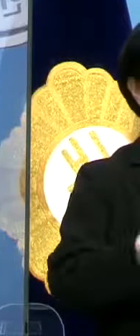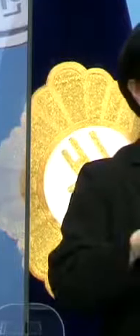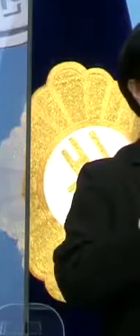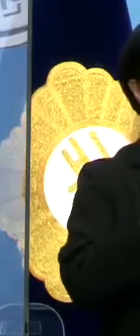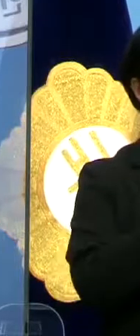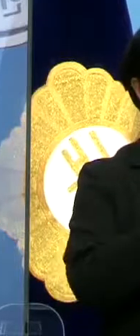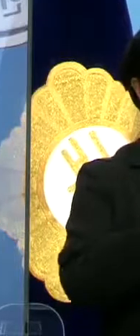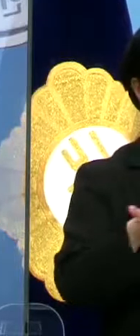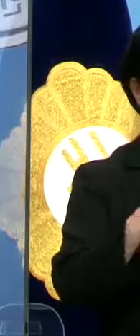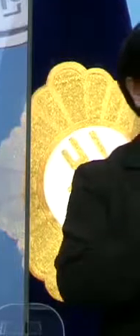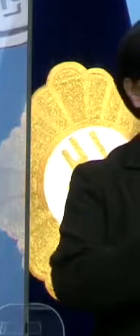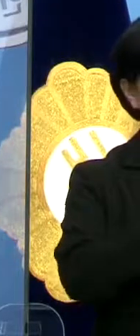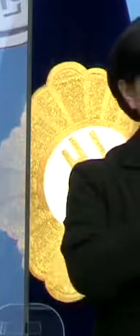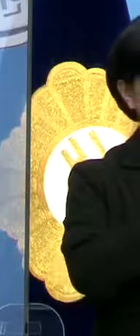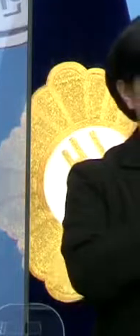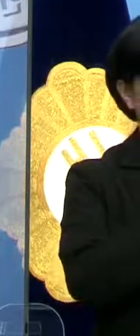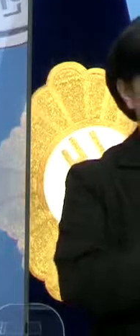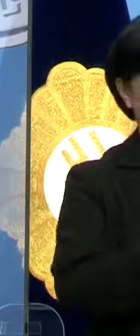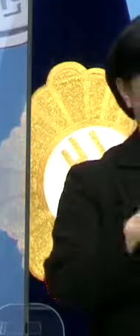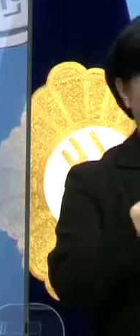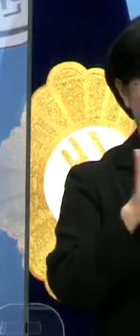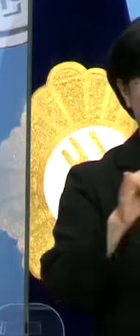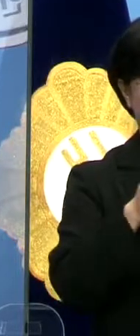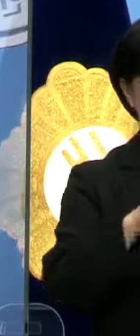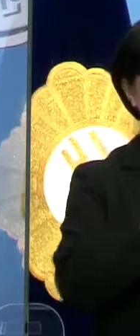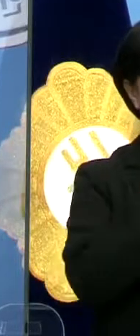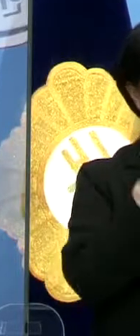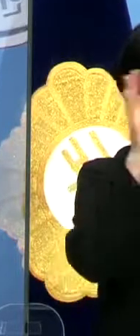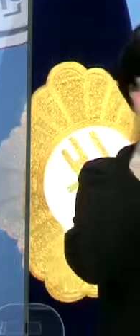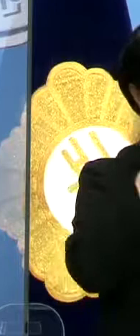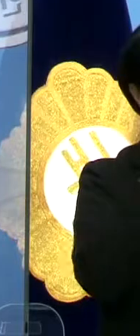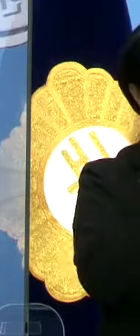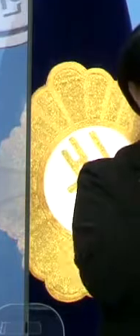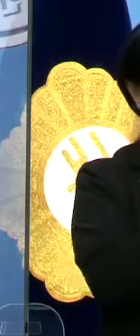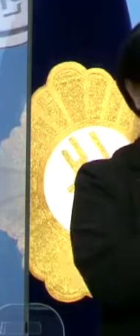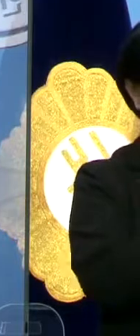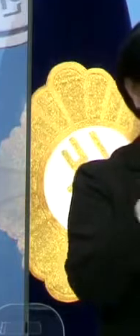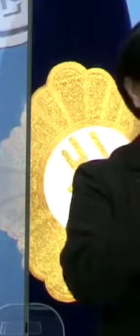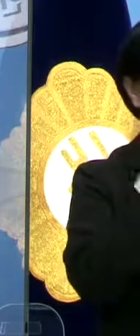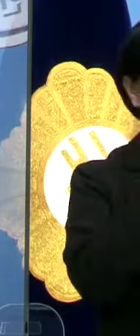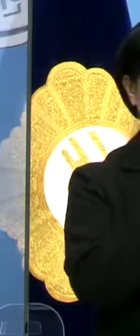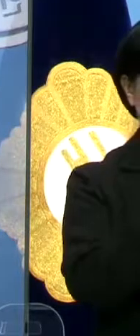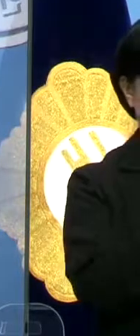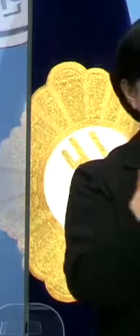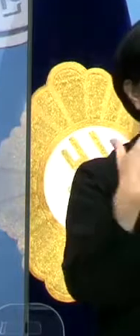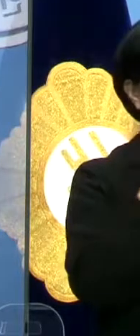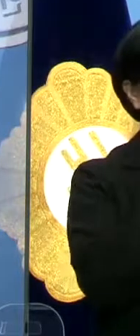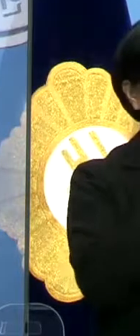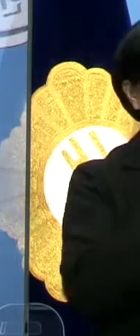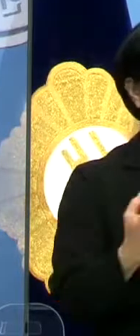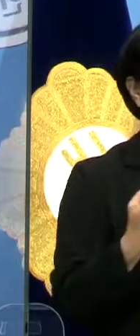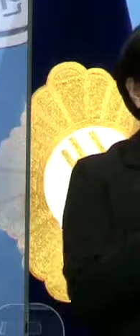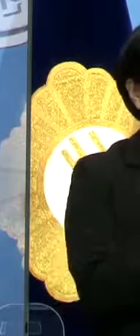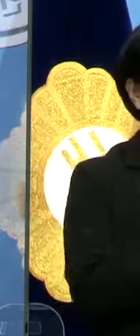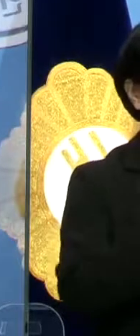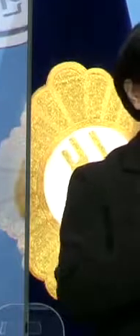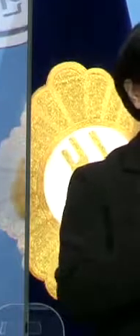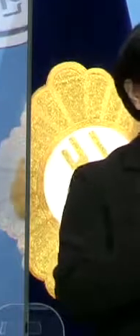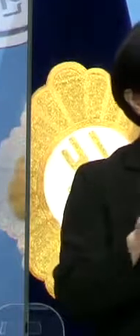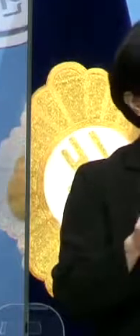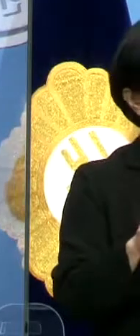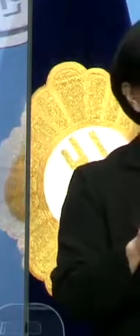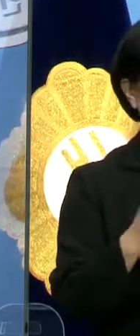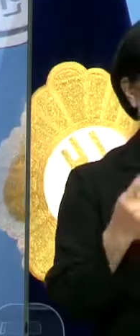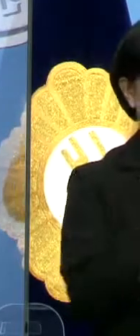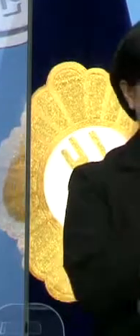유권자 앞에 세울 것이라고 강조하고 있지만 결국은 책임의식 없는 민주당 의 이런 당의 들어가서 뭐가 달라질 지 다시 한번 물지 않을 수